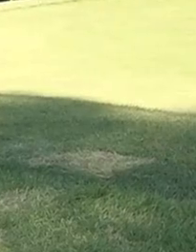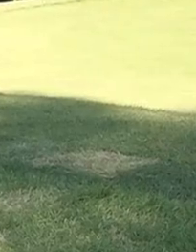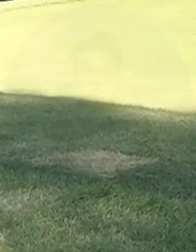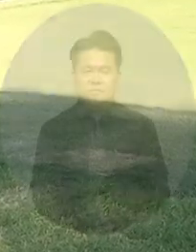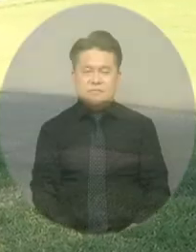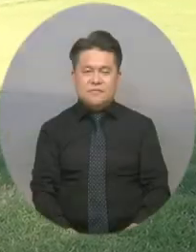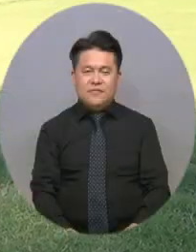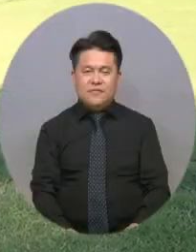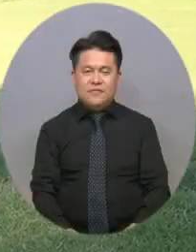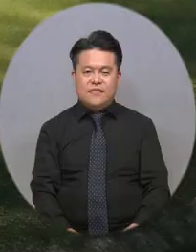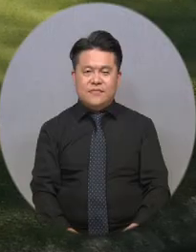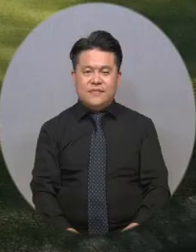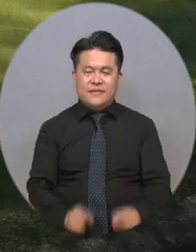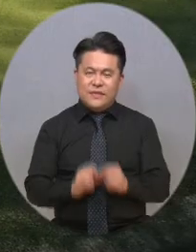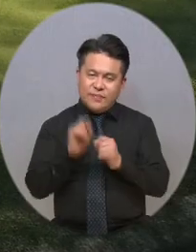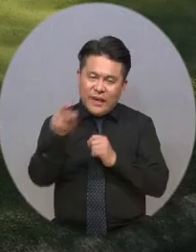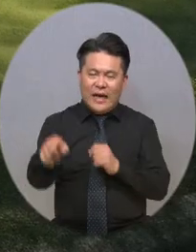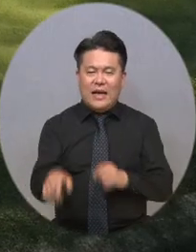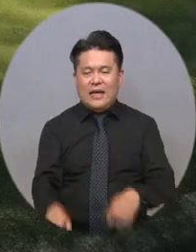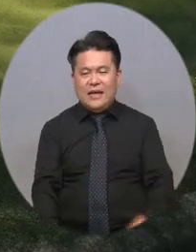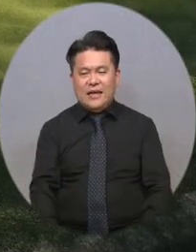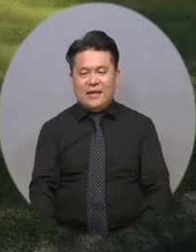길었어. 아파?